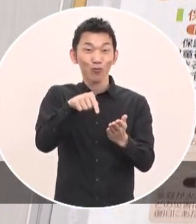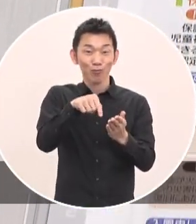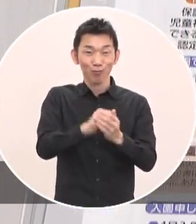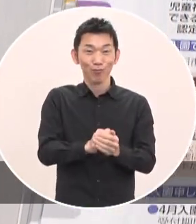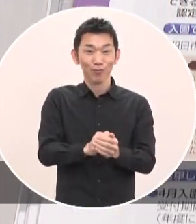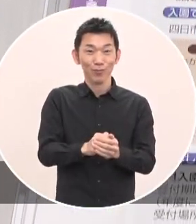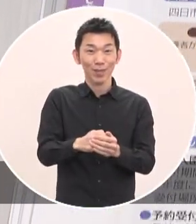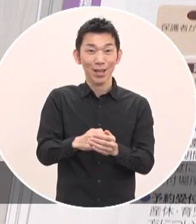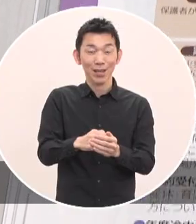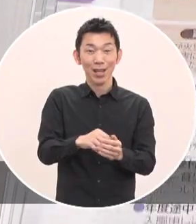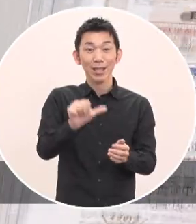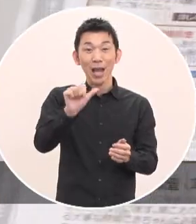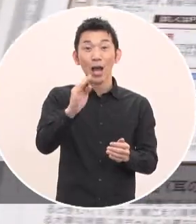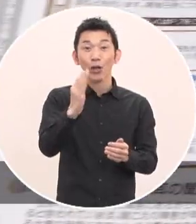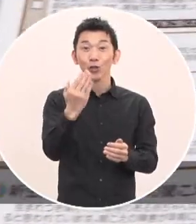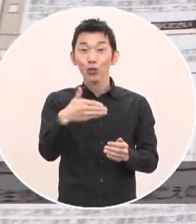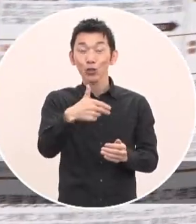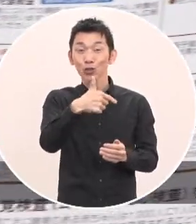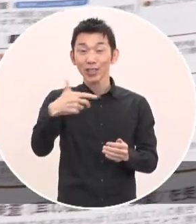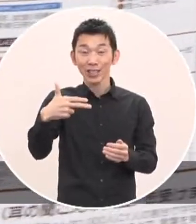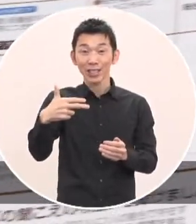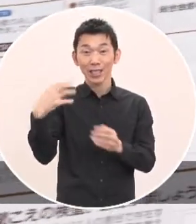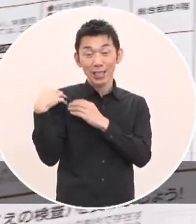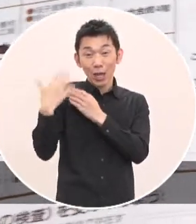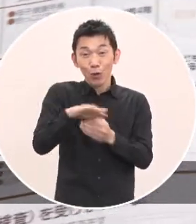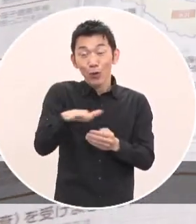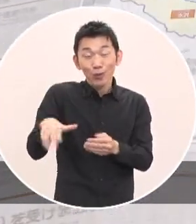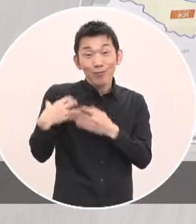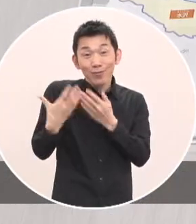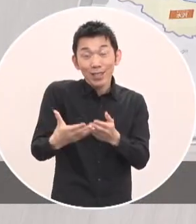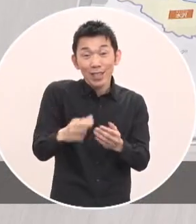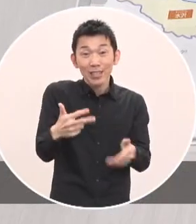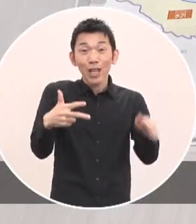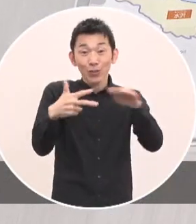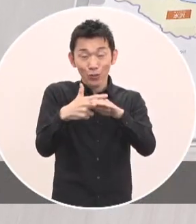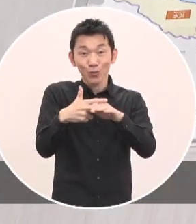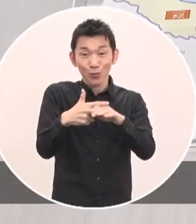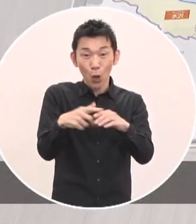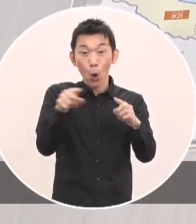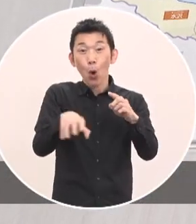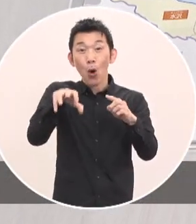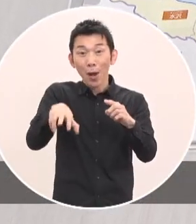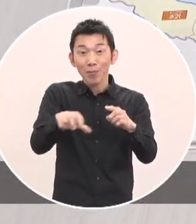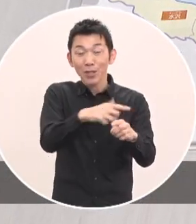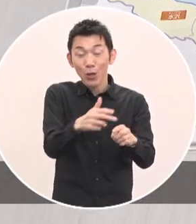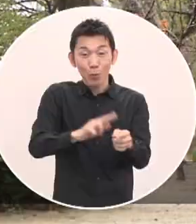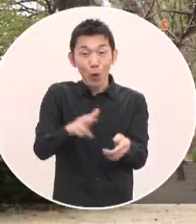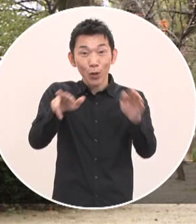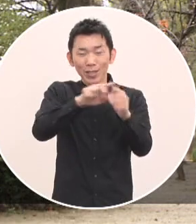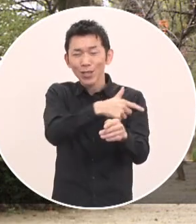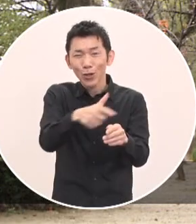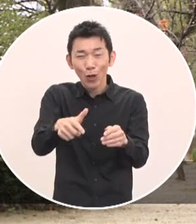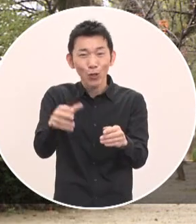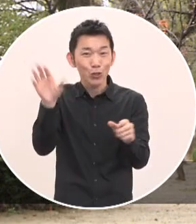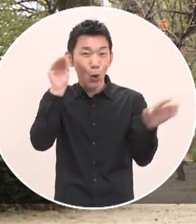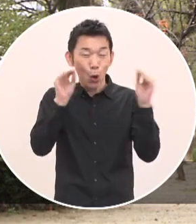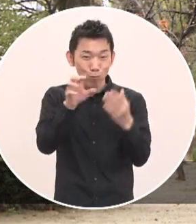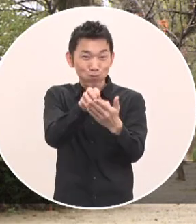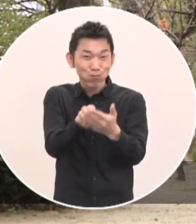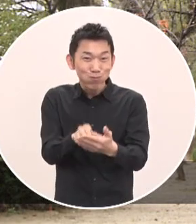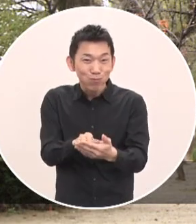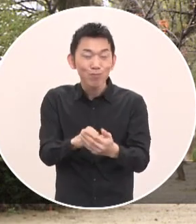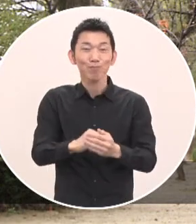託児施設や医療機関公園などのおでかけ map などいろんな情報が掲載されていますまた